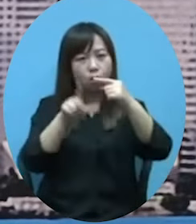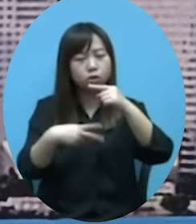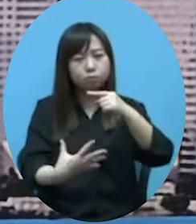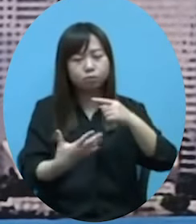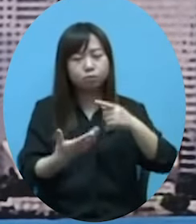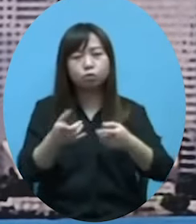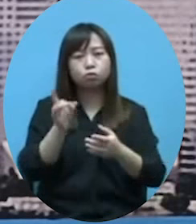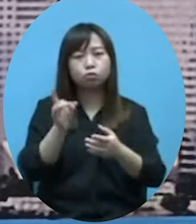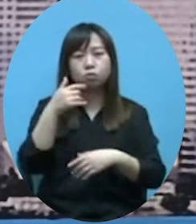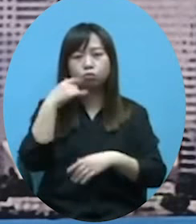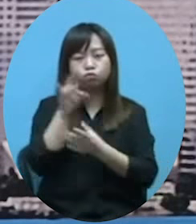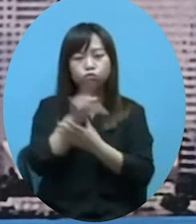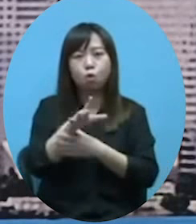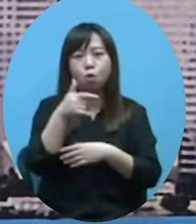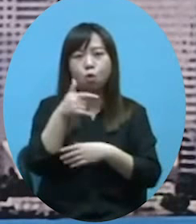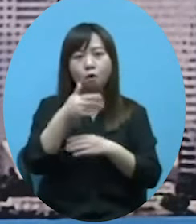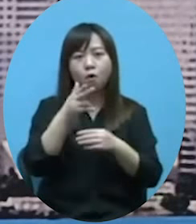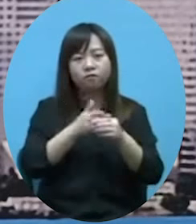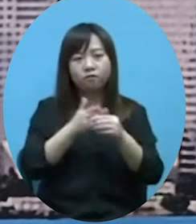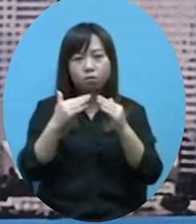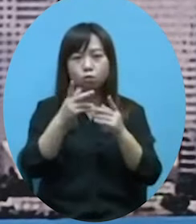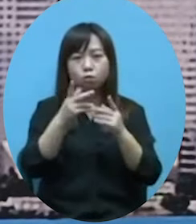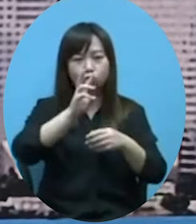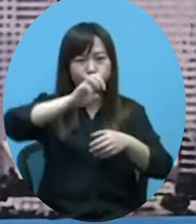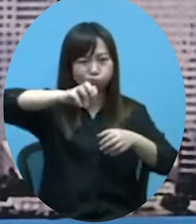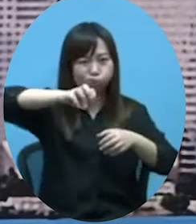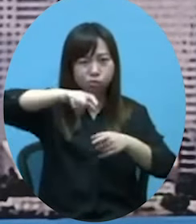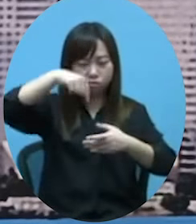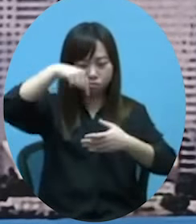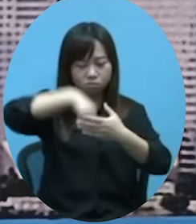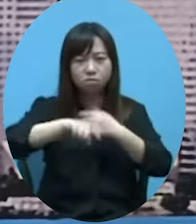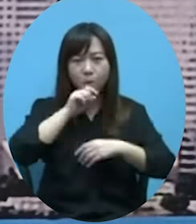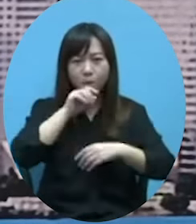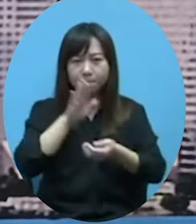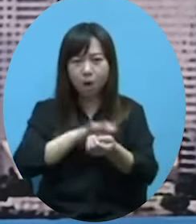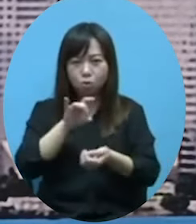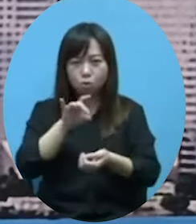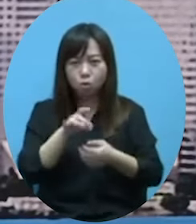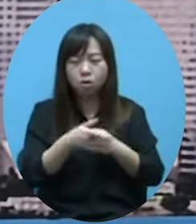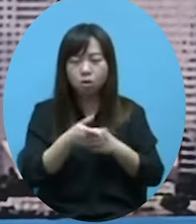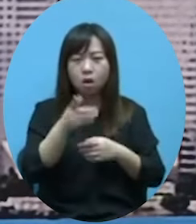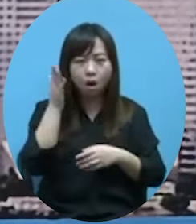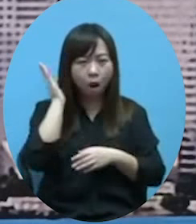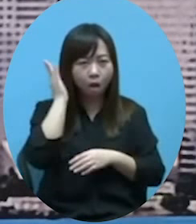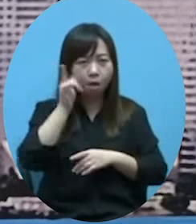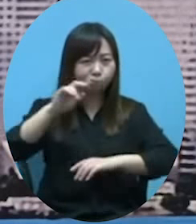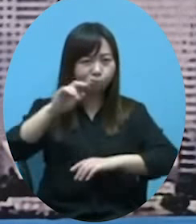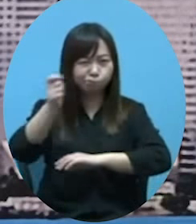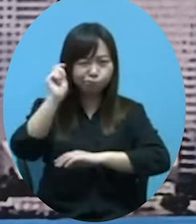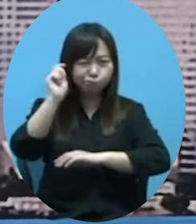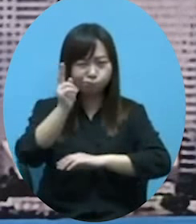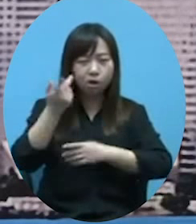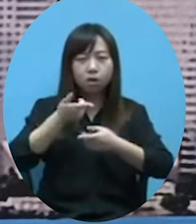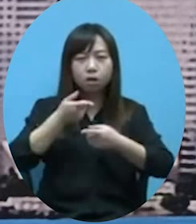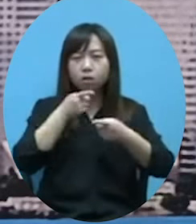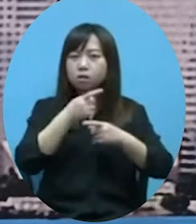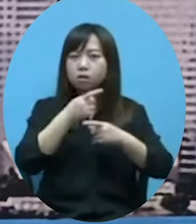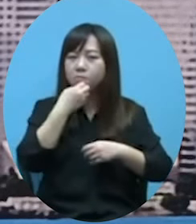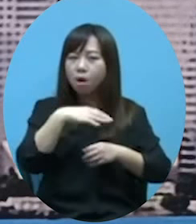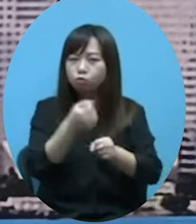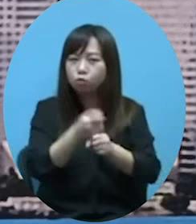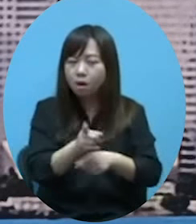最早去過佛堂牠用過的水龍頭都有驗出病毒想問回那個男法師其實在那幾次聚會做過些甚麼